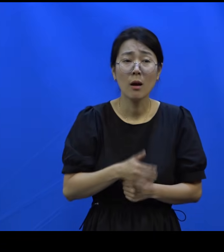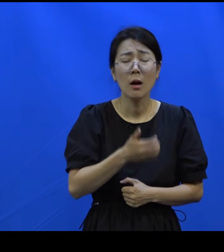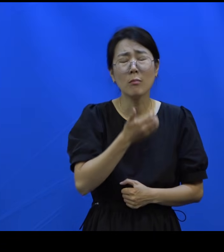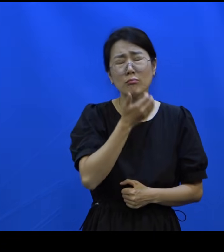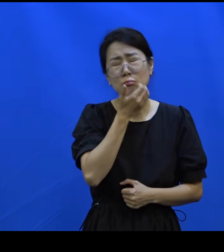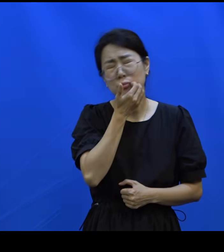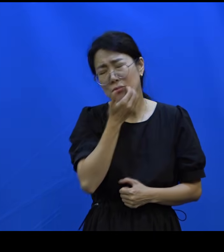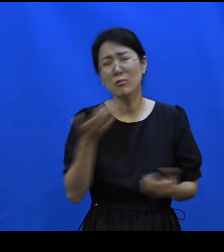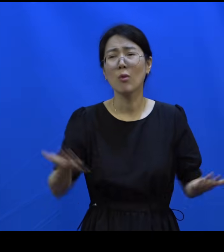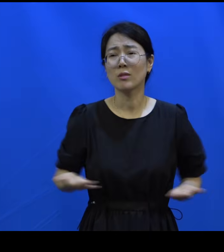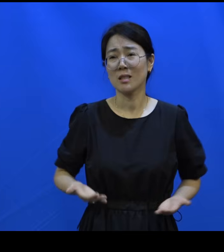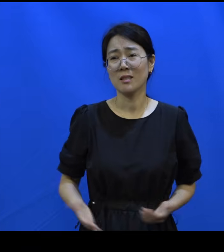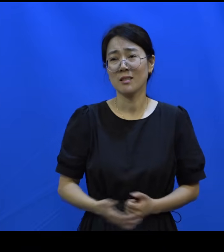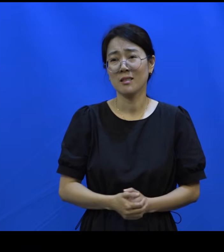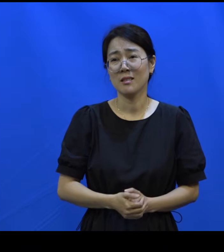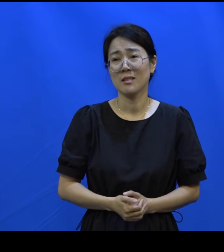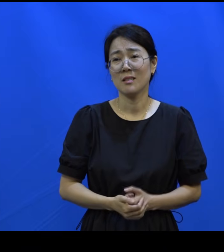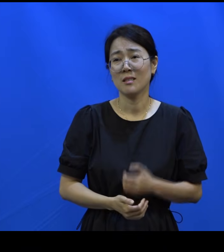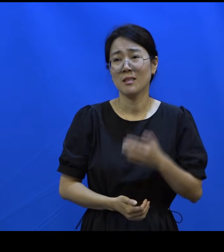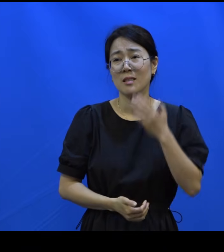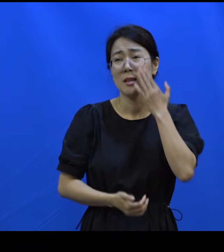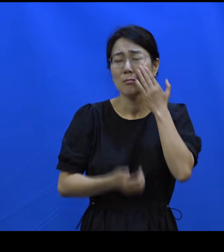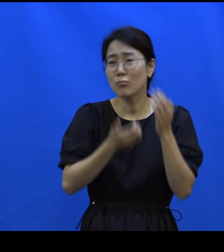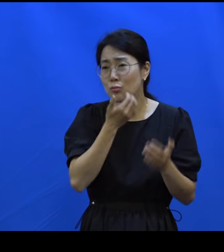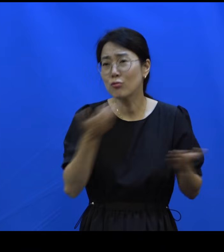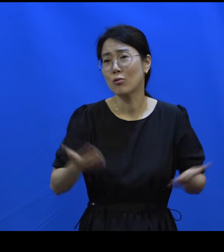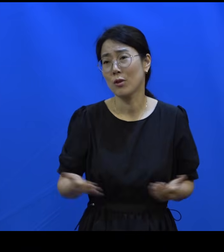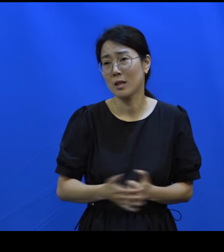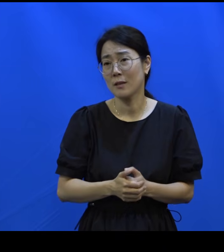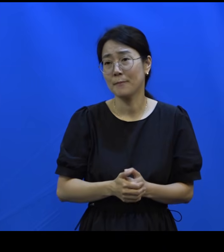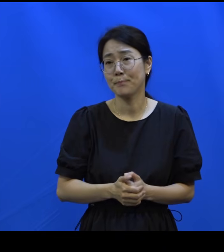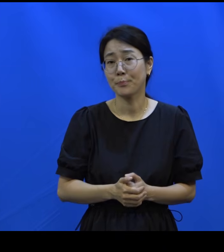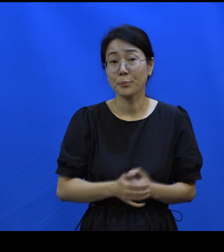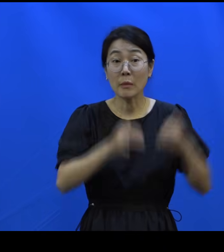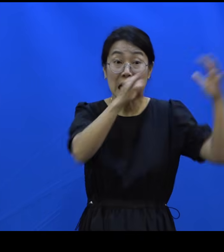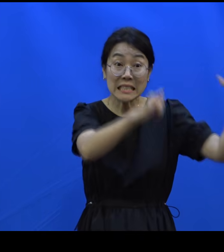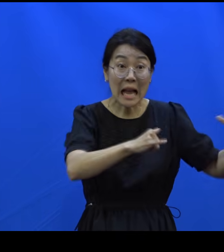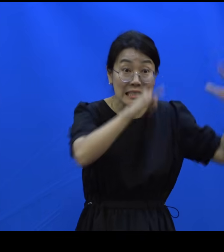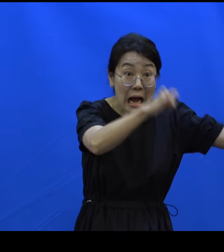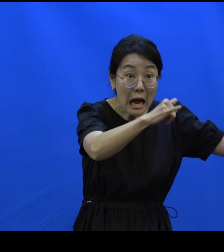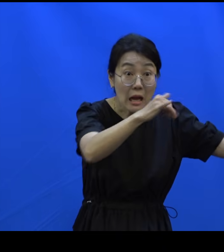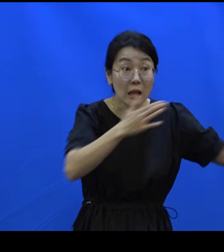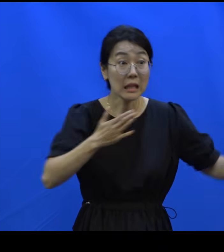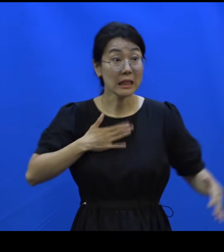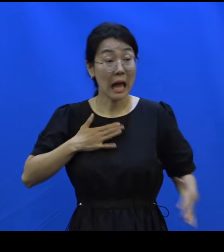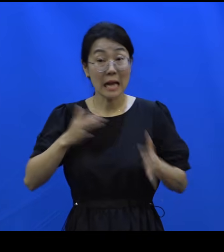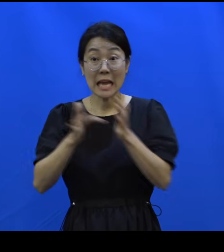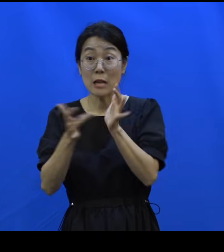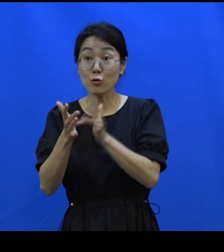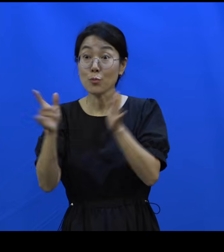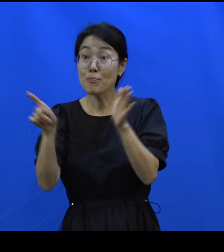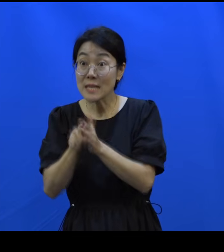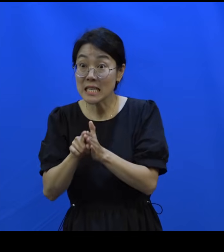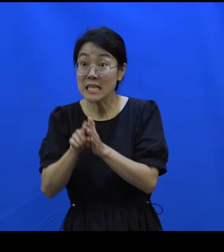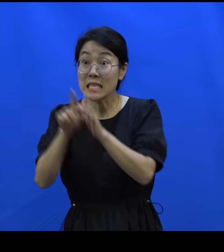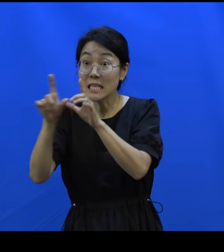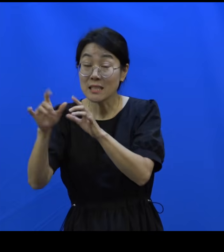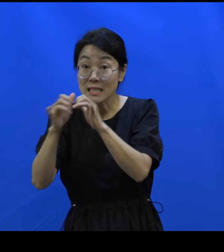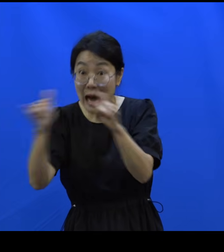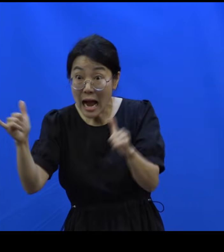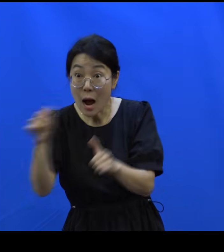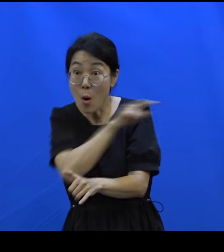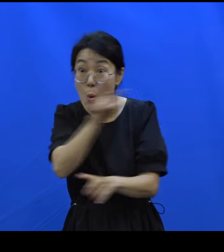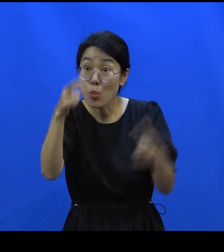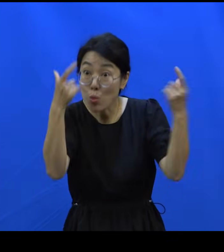매력은 뭘까요? 다름이 있습니다. 차이가 있어요. 만약 우리와 세상과 전혀 다름이 없는 상태가 된다면 그것을 우리는